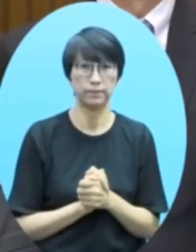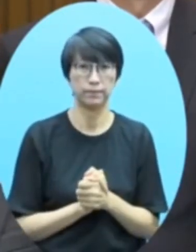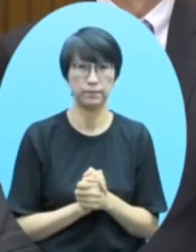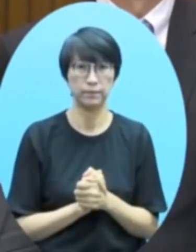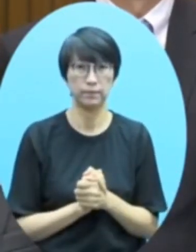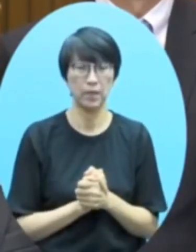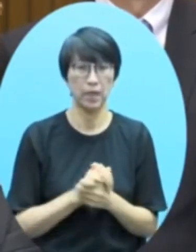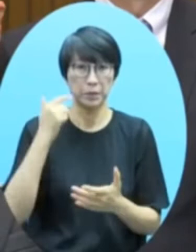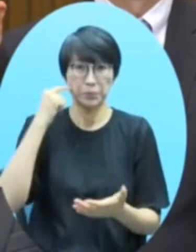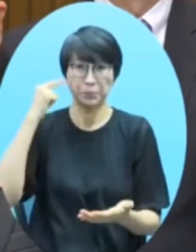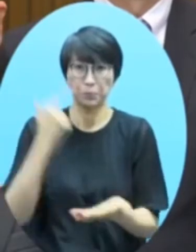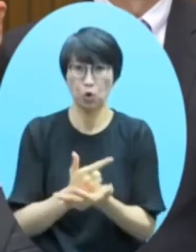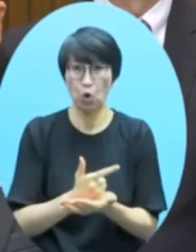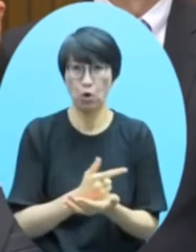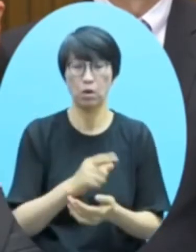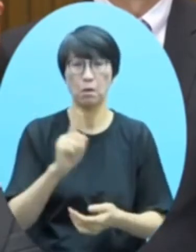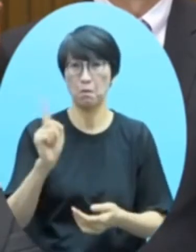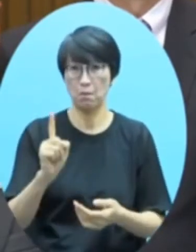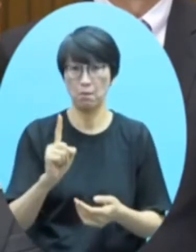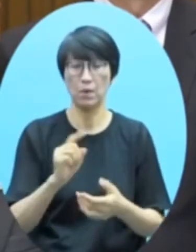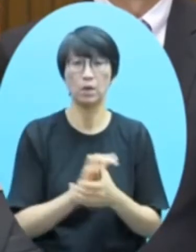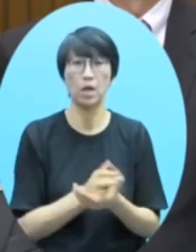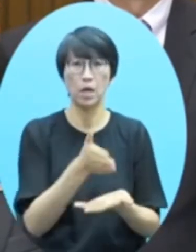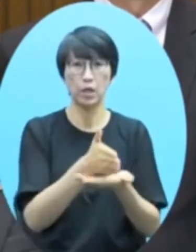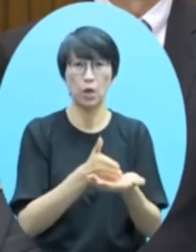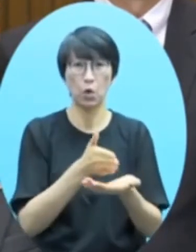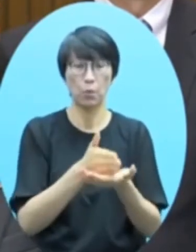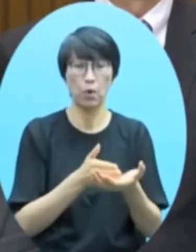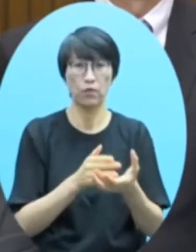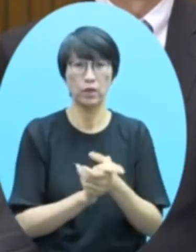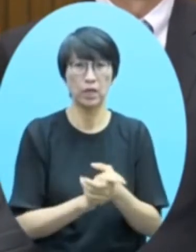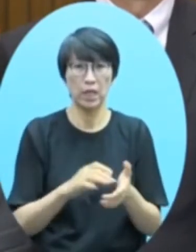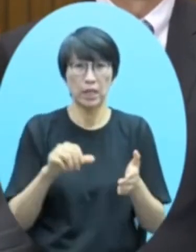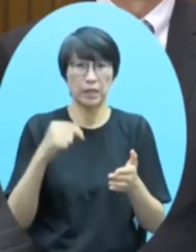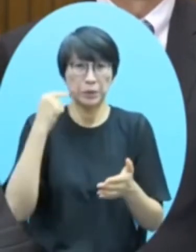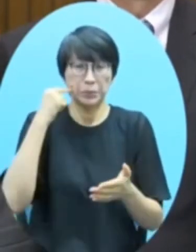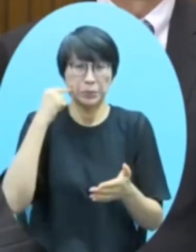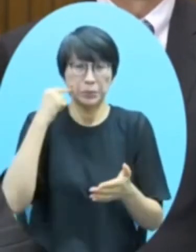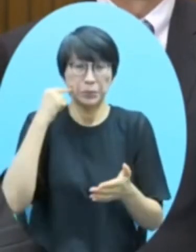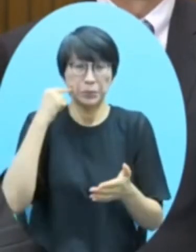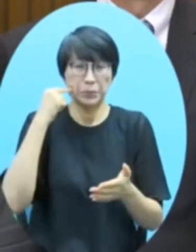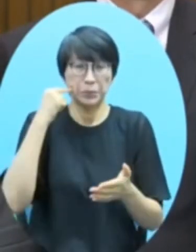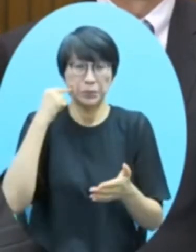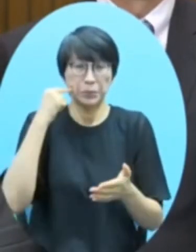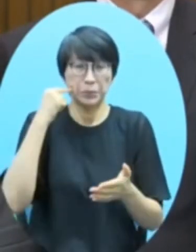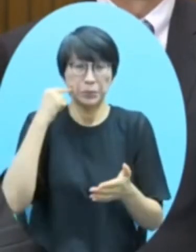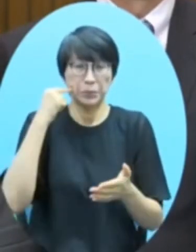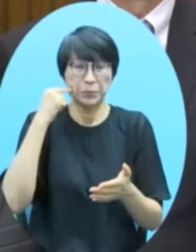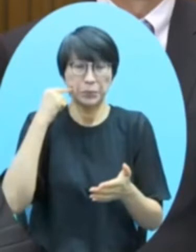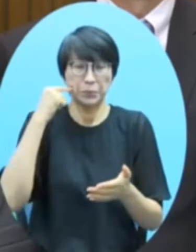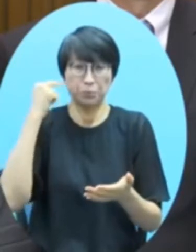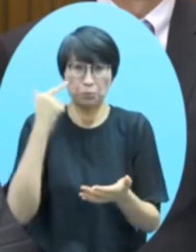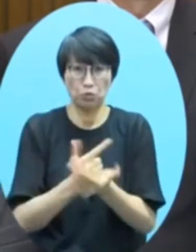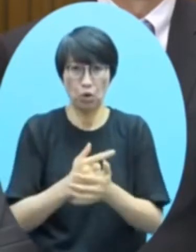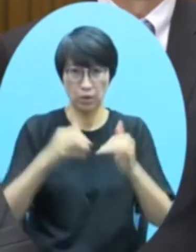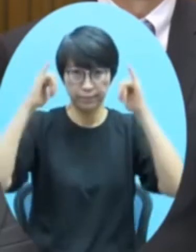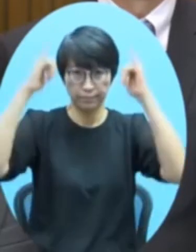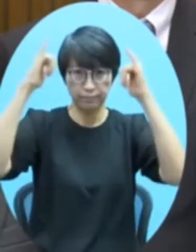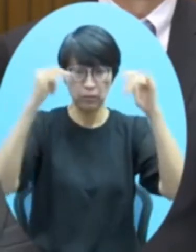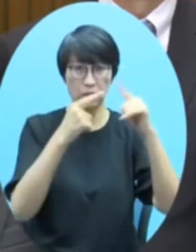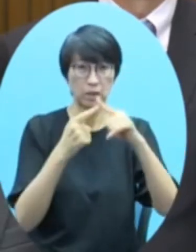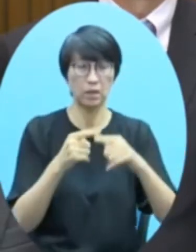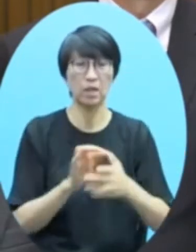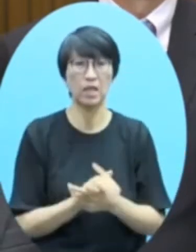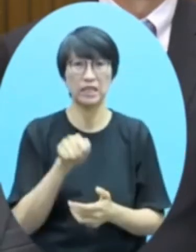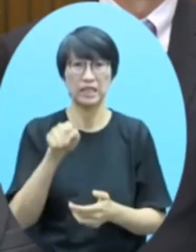更嚴重的是，部分極端分子已經令到這件